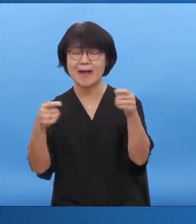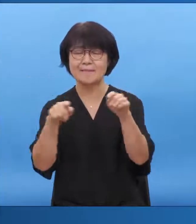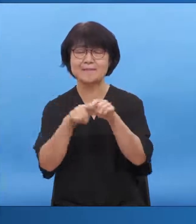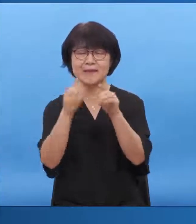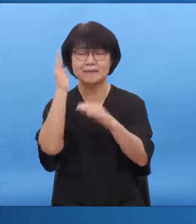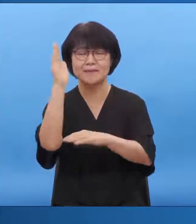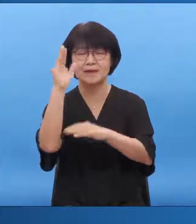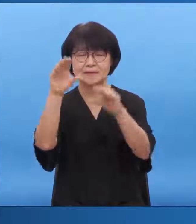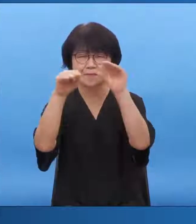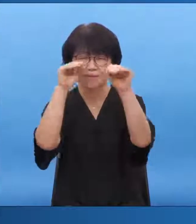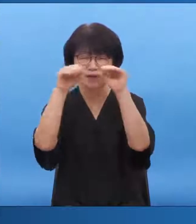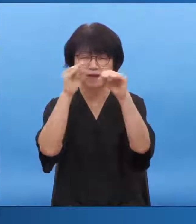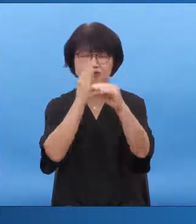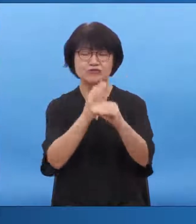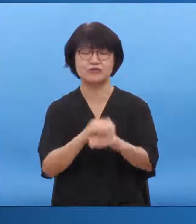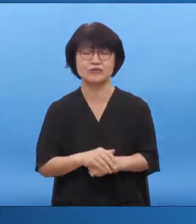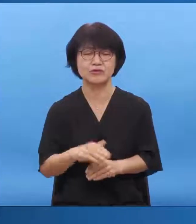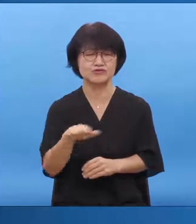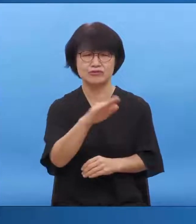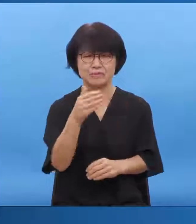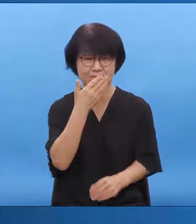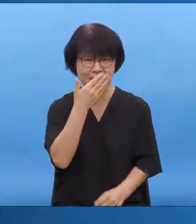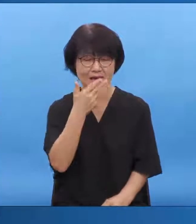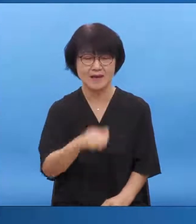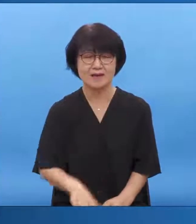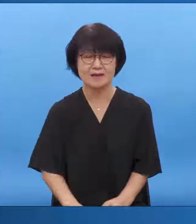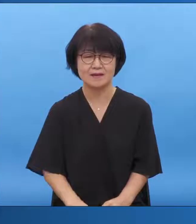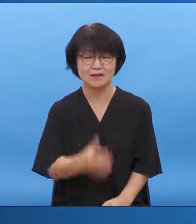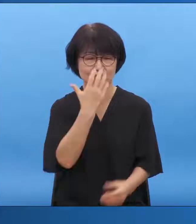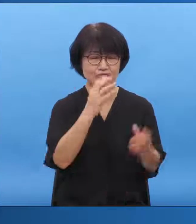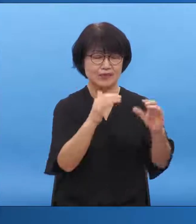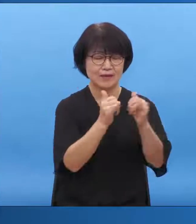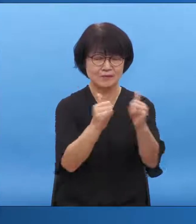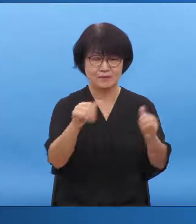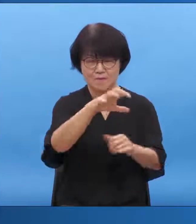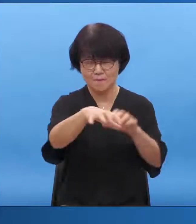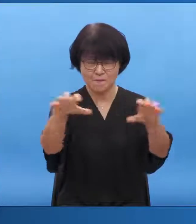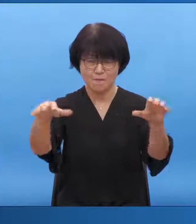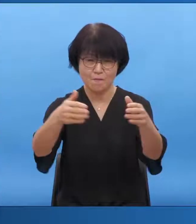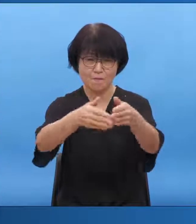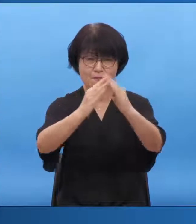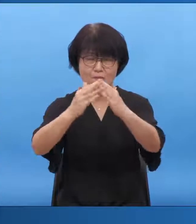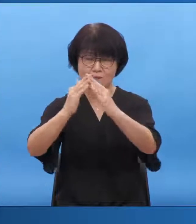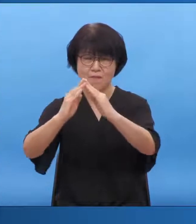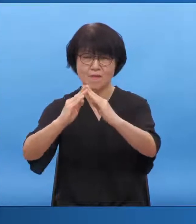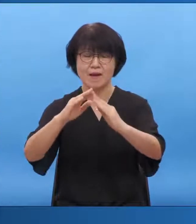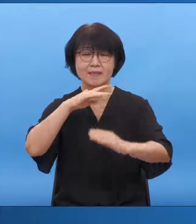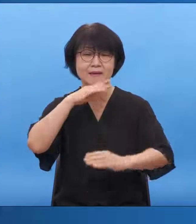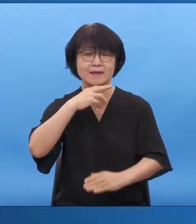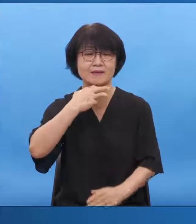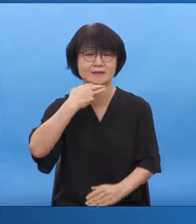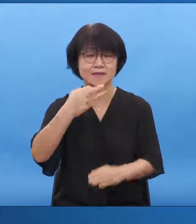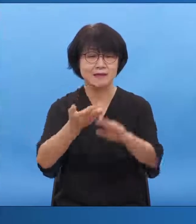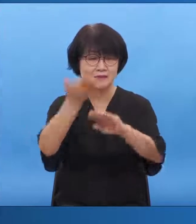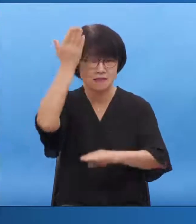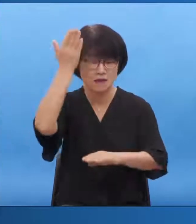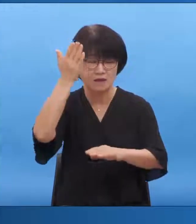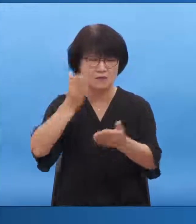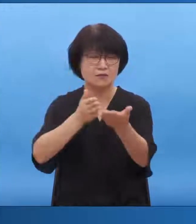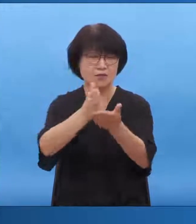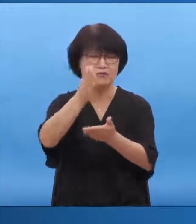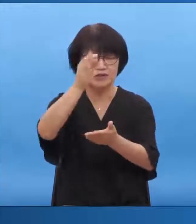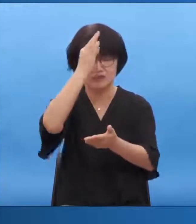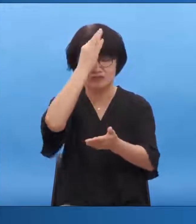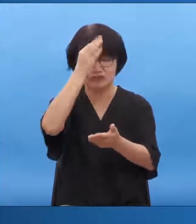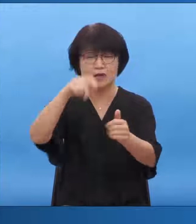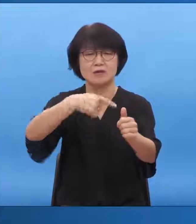유대인이 하고 있는데 왜 우리가 못해요? 유대인들은 곳곳에다가 지금 만들어 놓고 애들 벌써 13살 이상 넘어가면 전문성을 다 심어주는데 왜 우리는